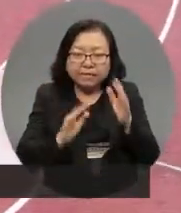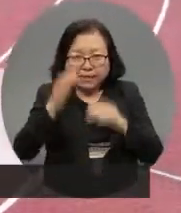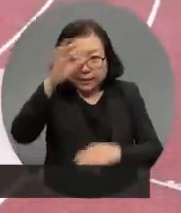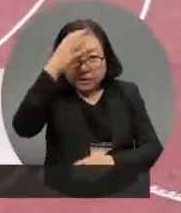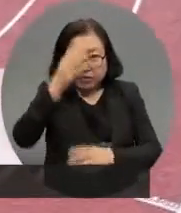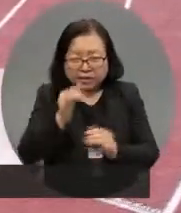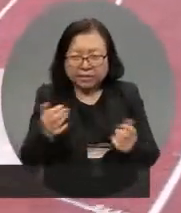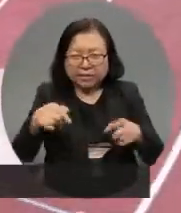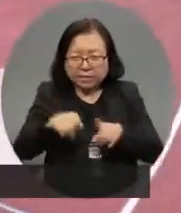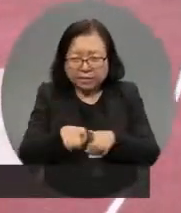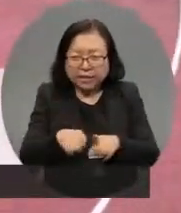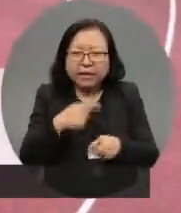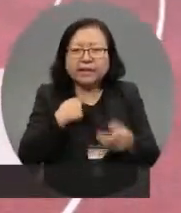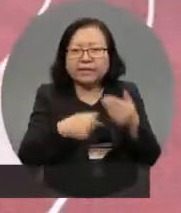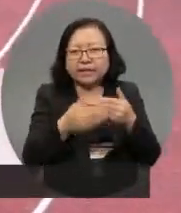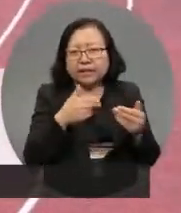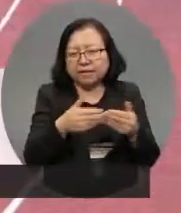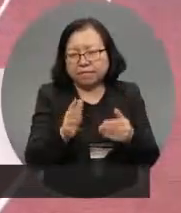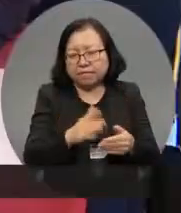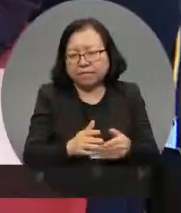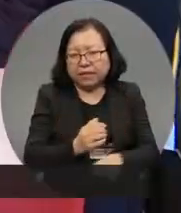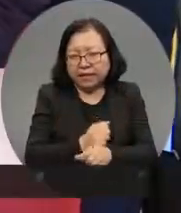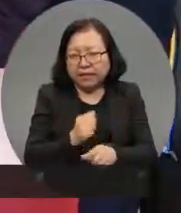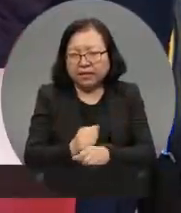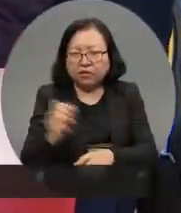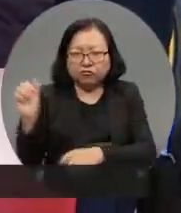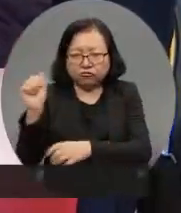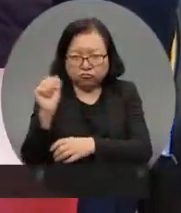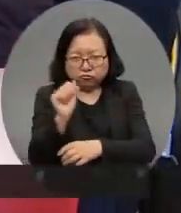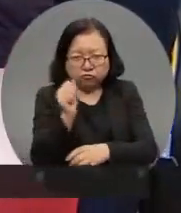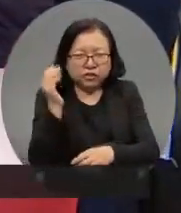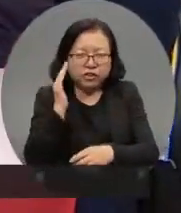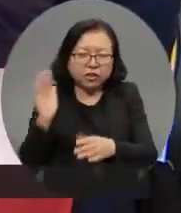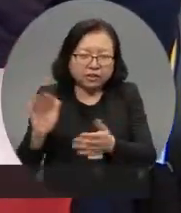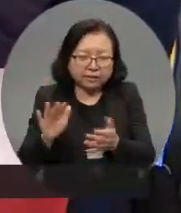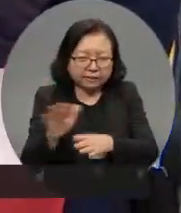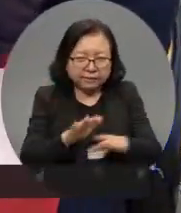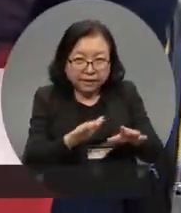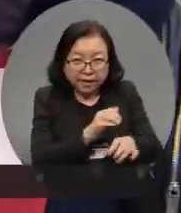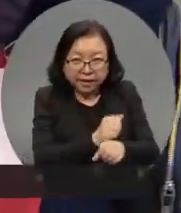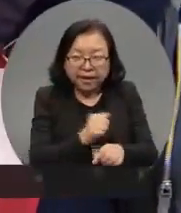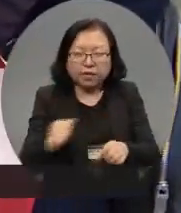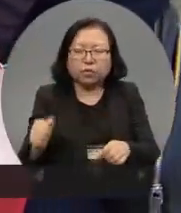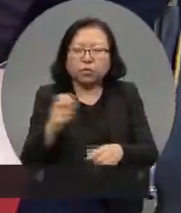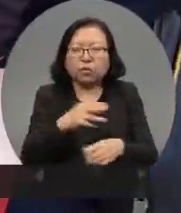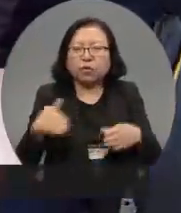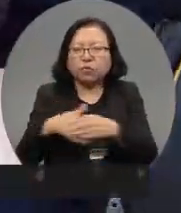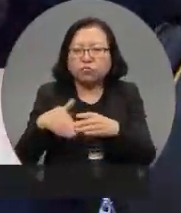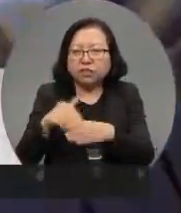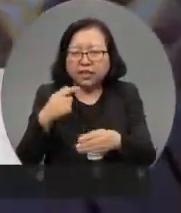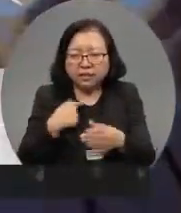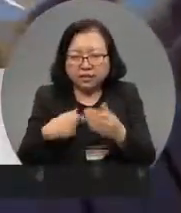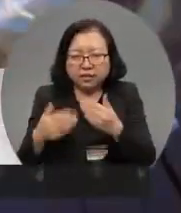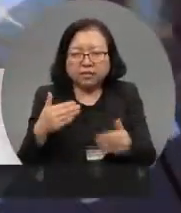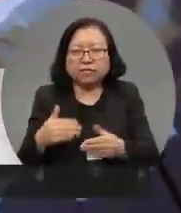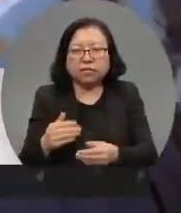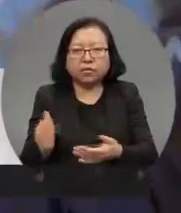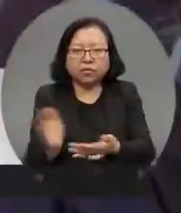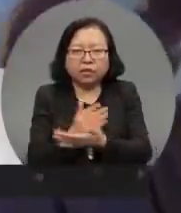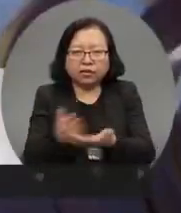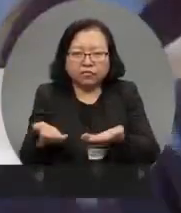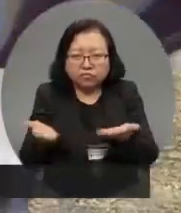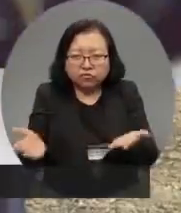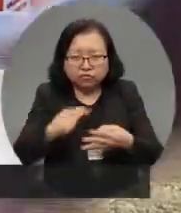함께하는 김장 체험을 시작으로 드라이브스루 김치 담그기가 김장 문화 체험, 김장 나눔 행사 등 다양한